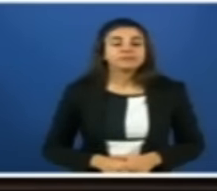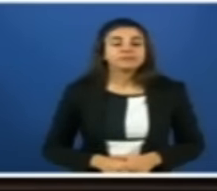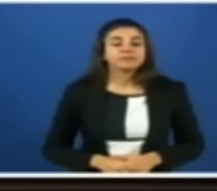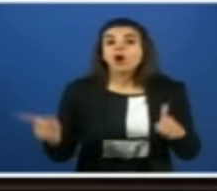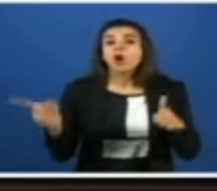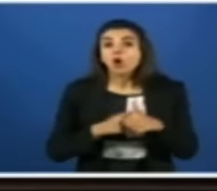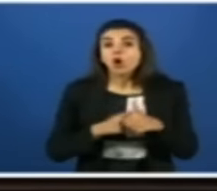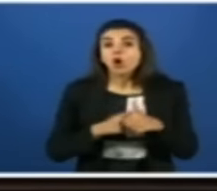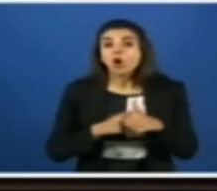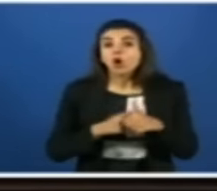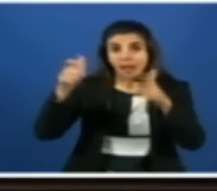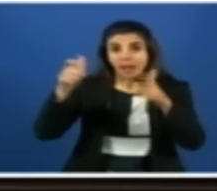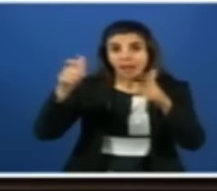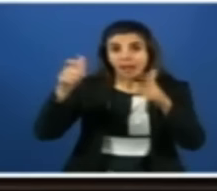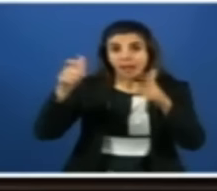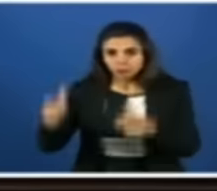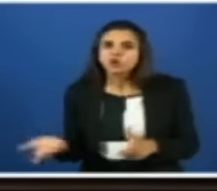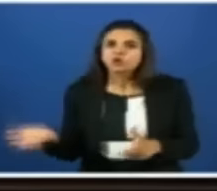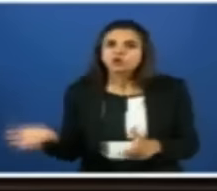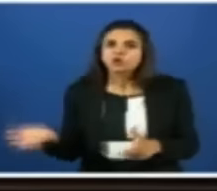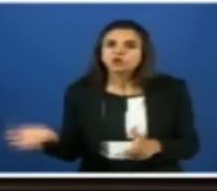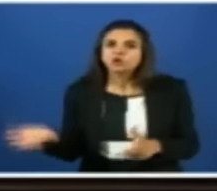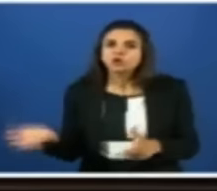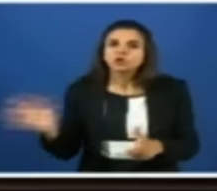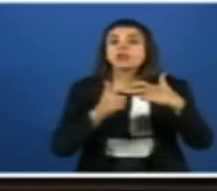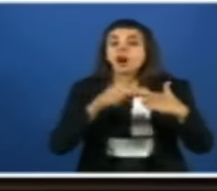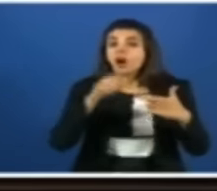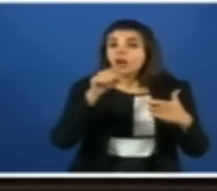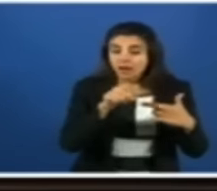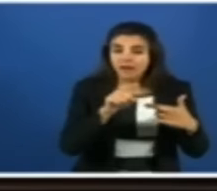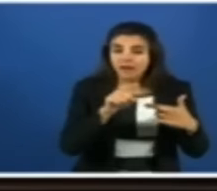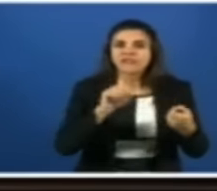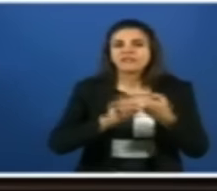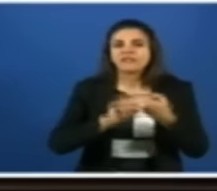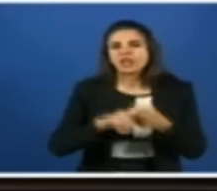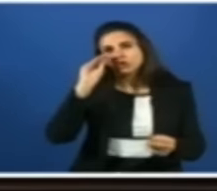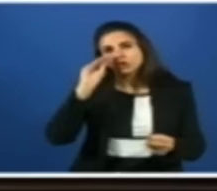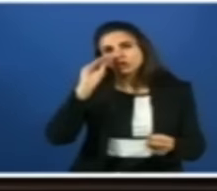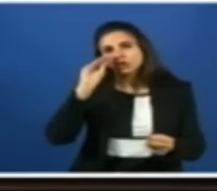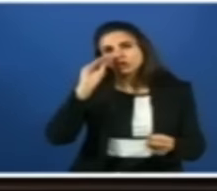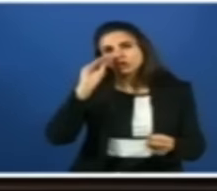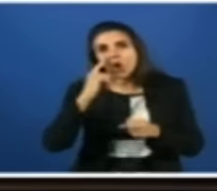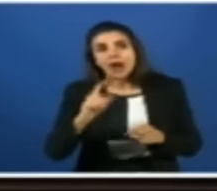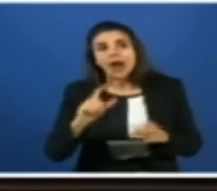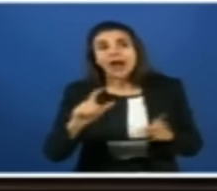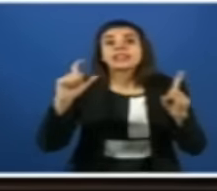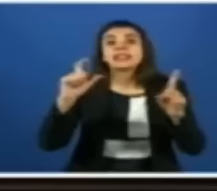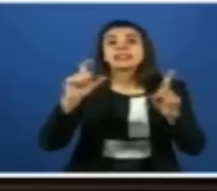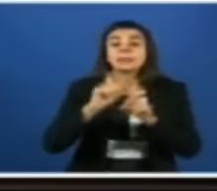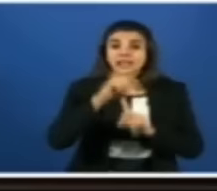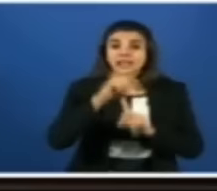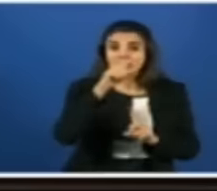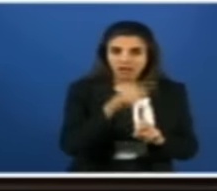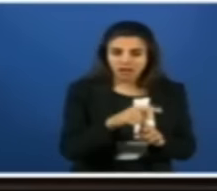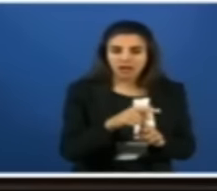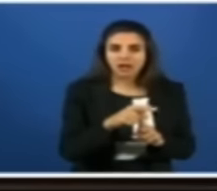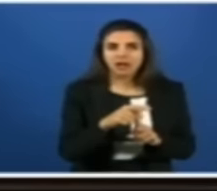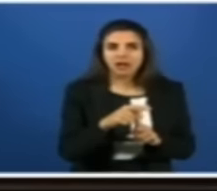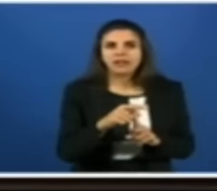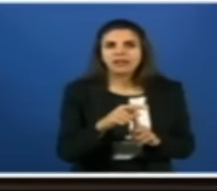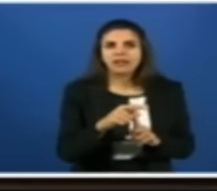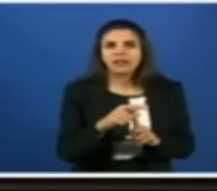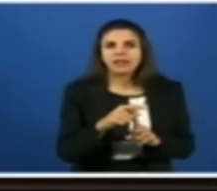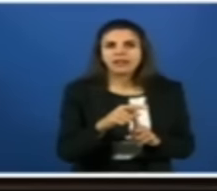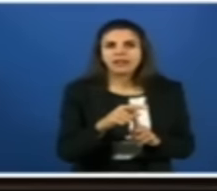Önce Ceraplısı, ardından Rai ve nihayet Dabıgı'da.